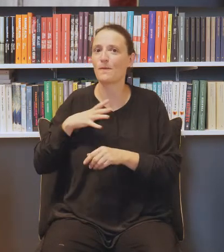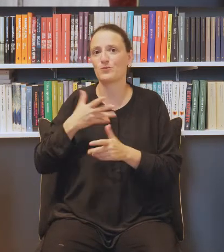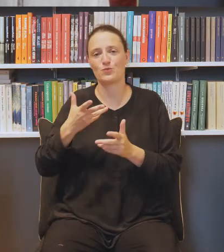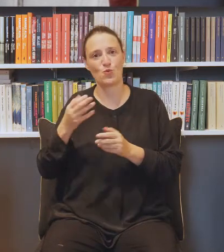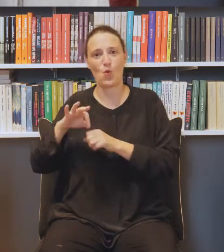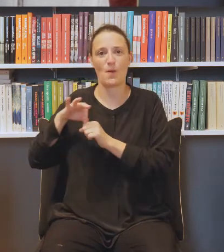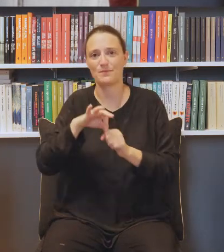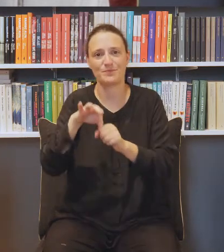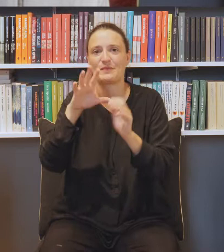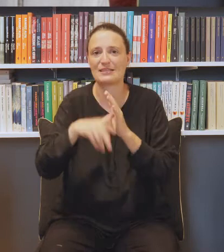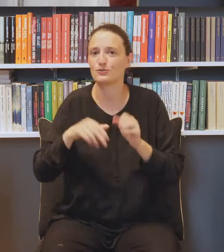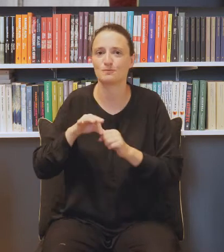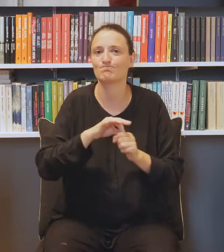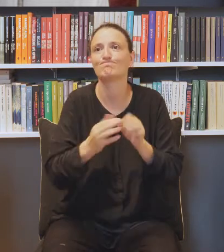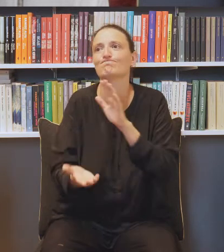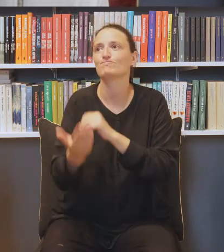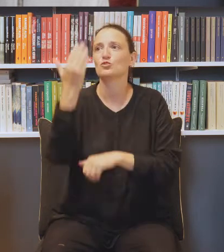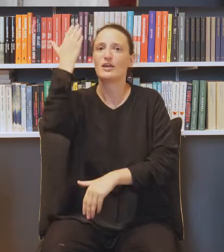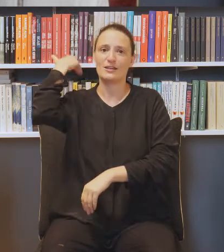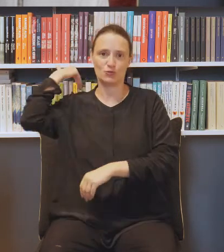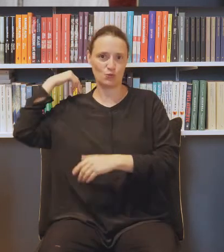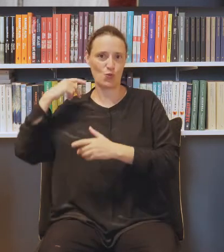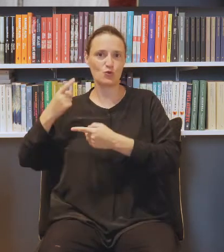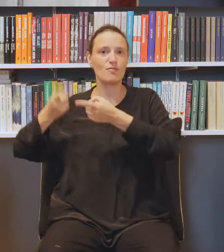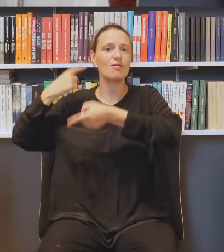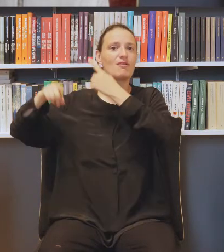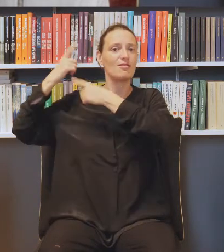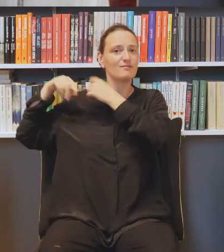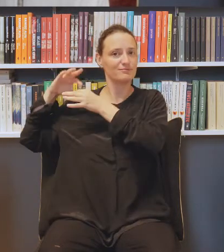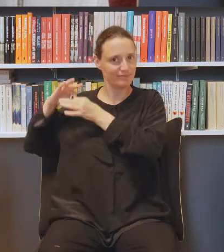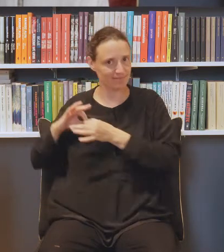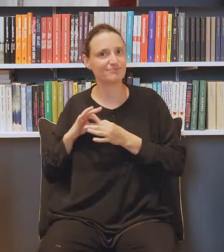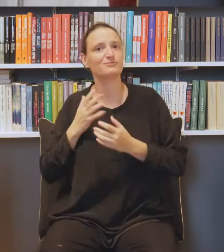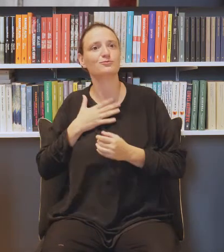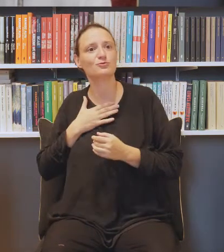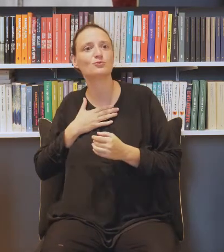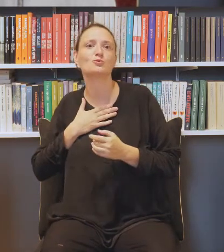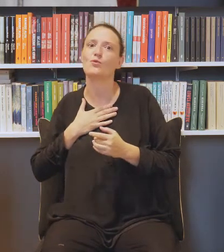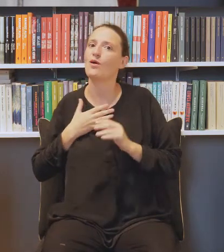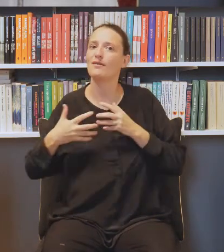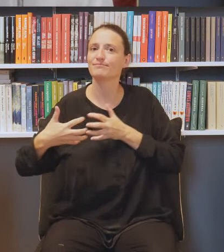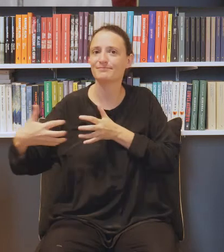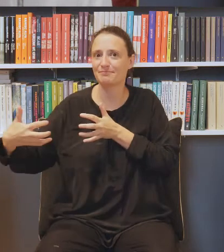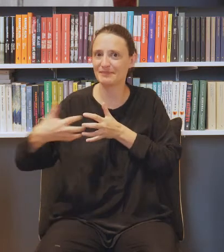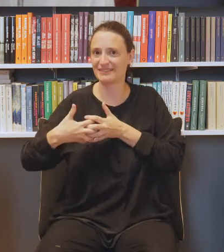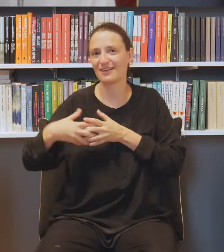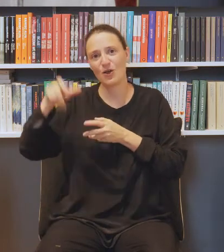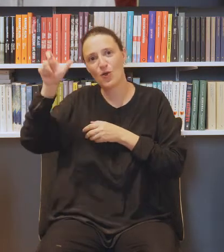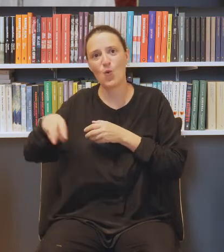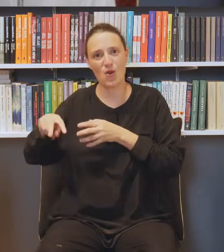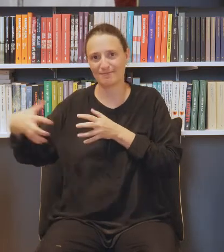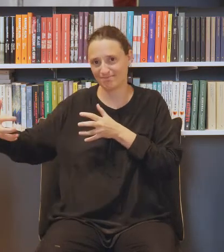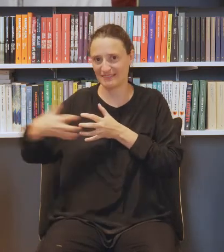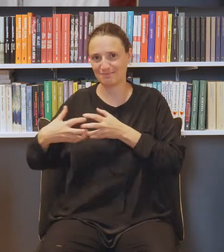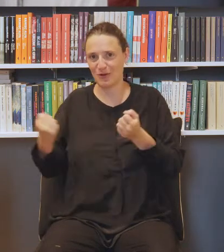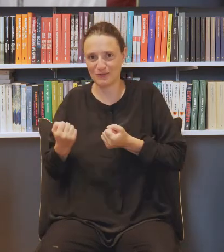historię miasta, przeszłość, tych przodków, tak mocno to w niej rezonowało i to było... I ludzie